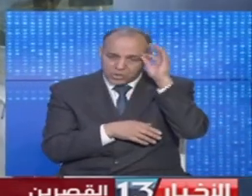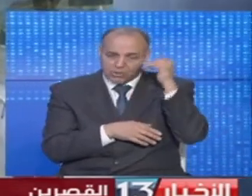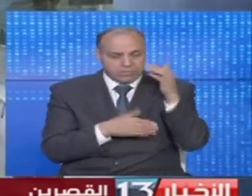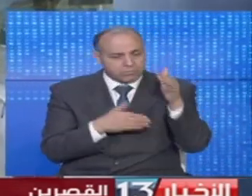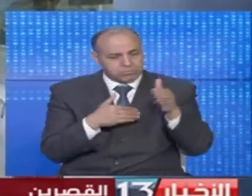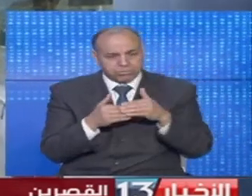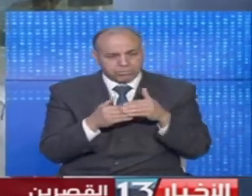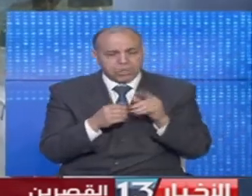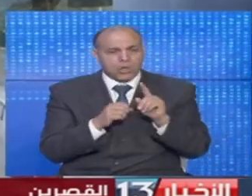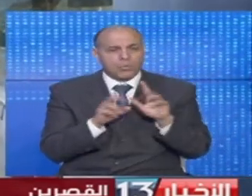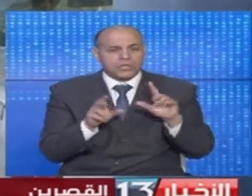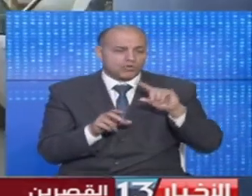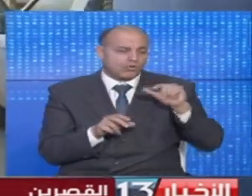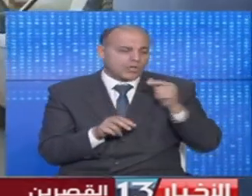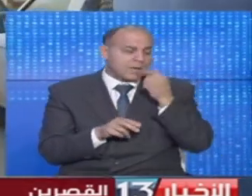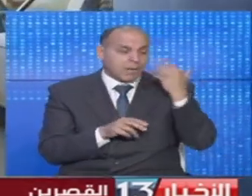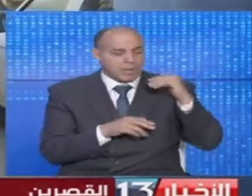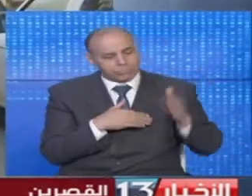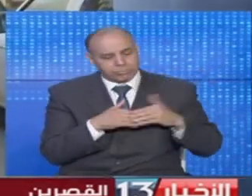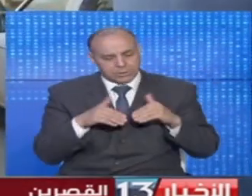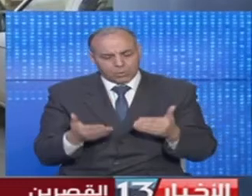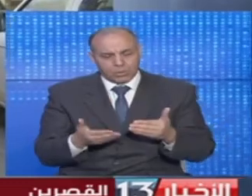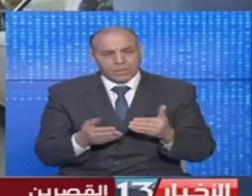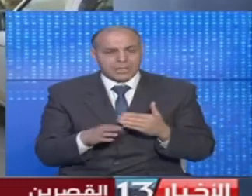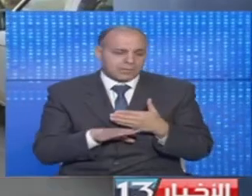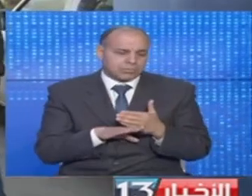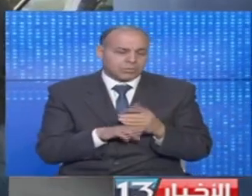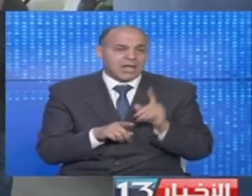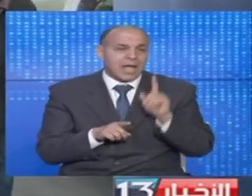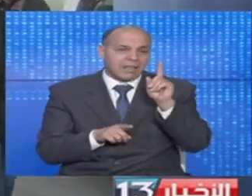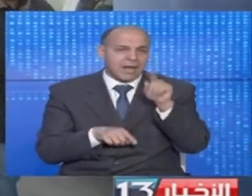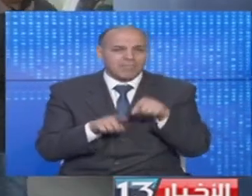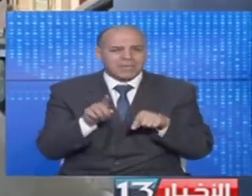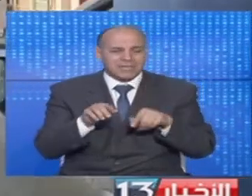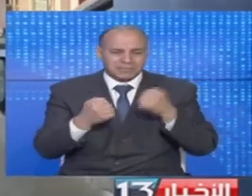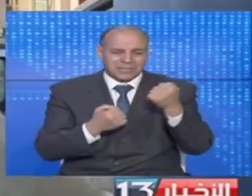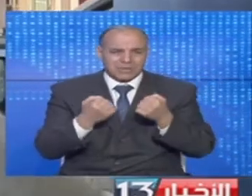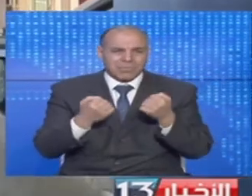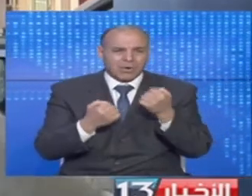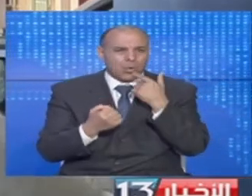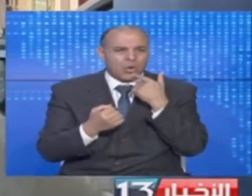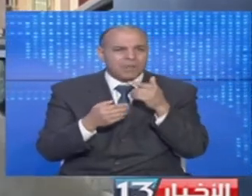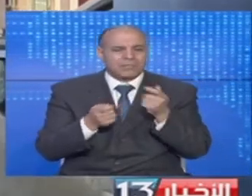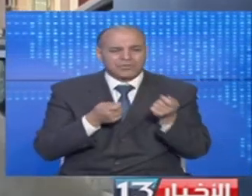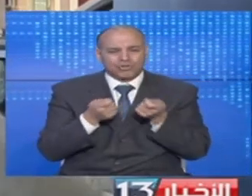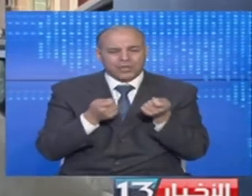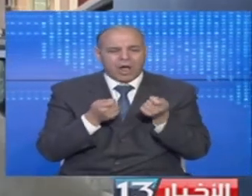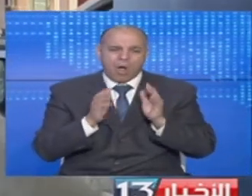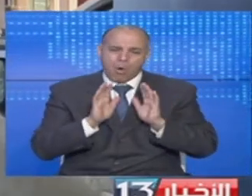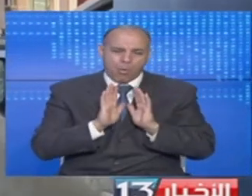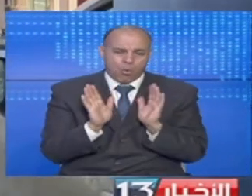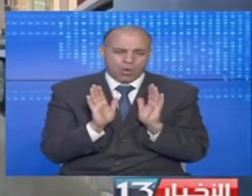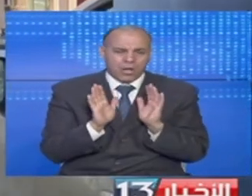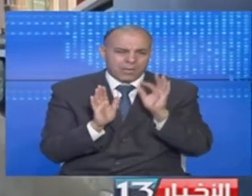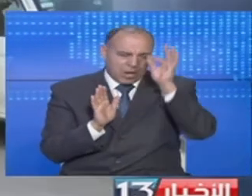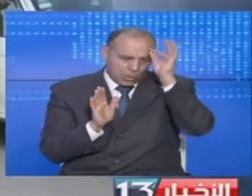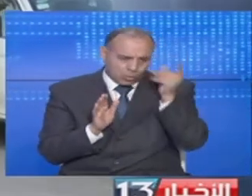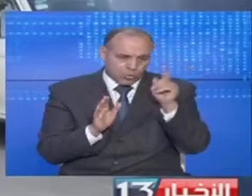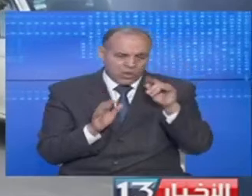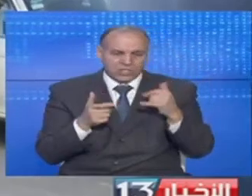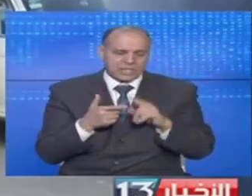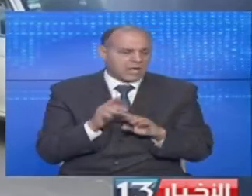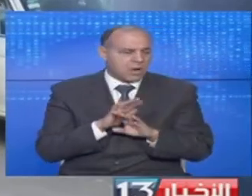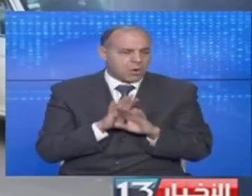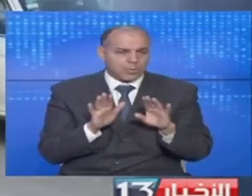أغلق منذ 18 مارس واستؤنفت فقط حركة التبادلات التجارية الاستيلاعية بين تونس